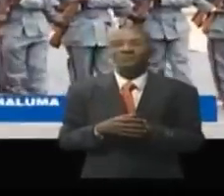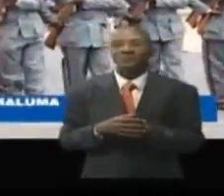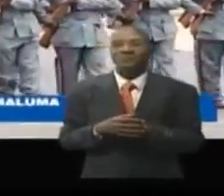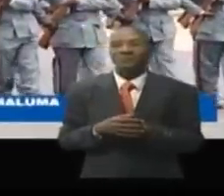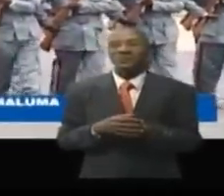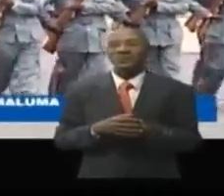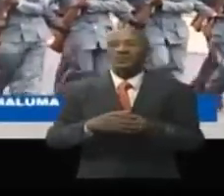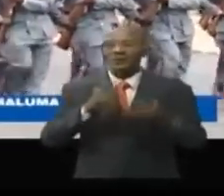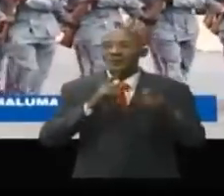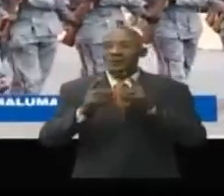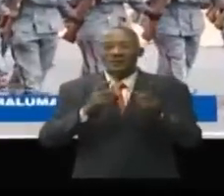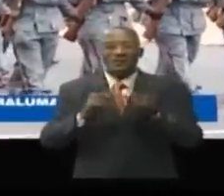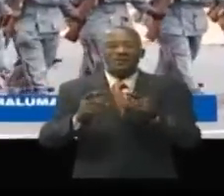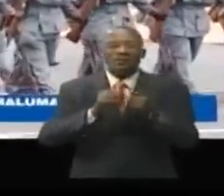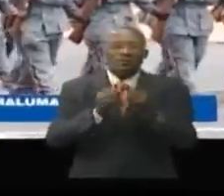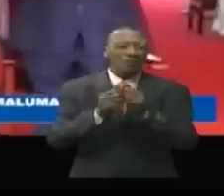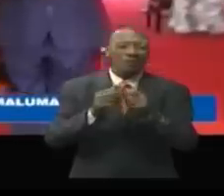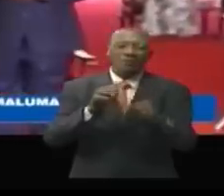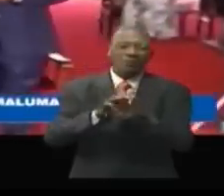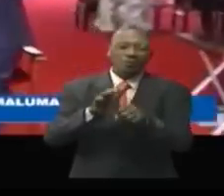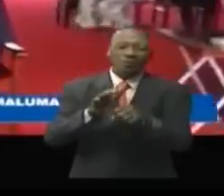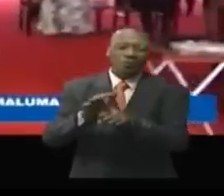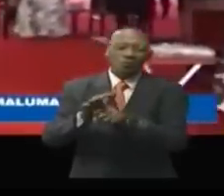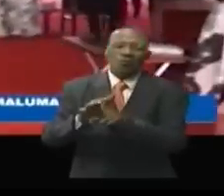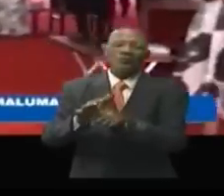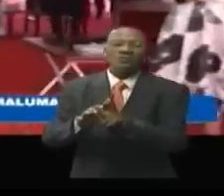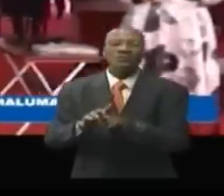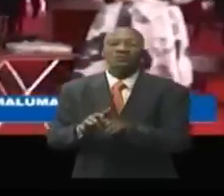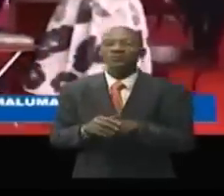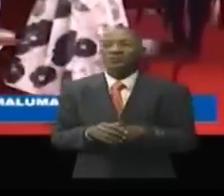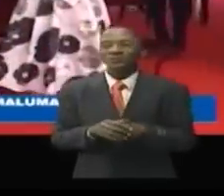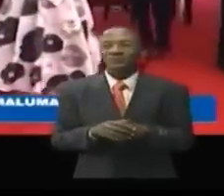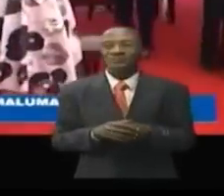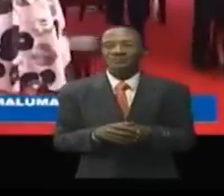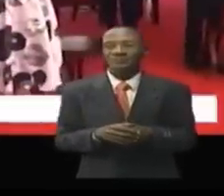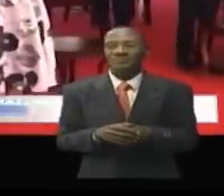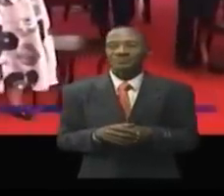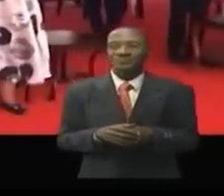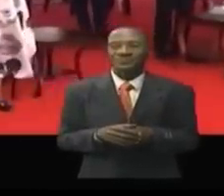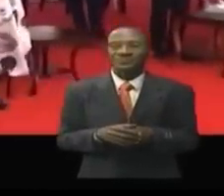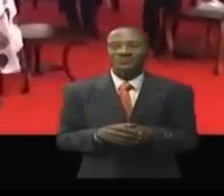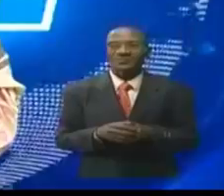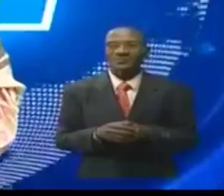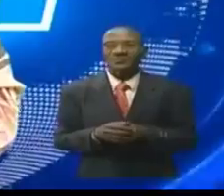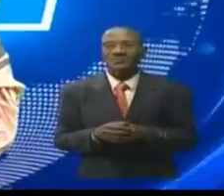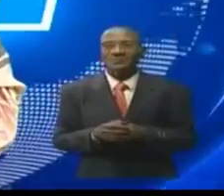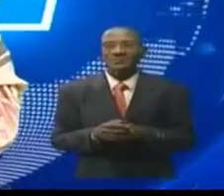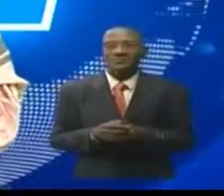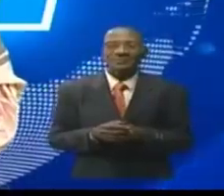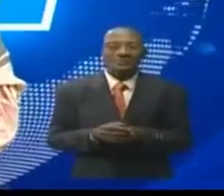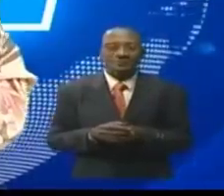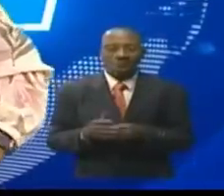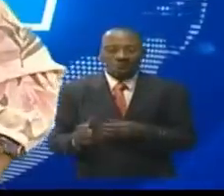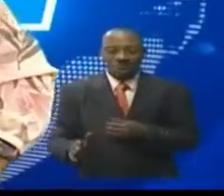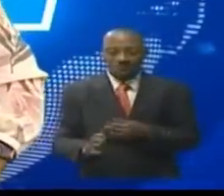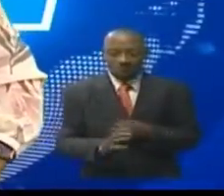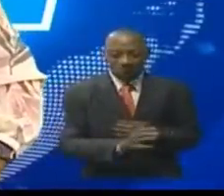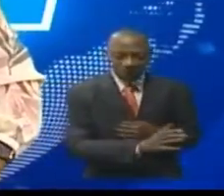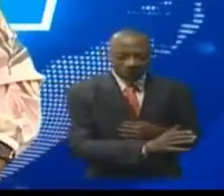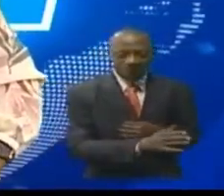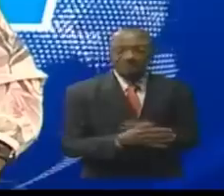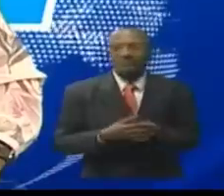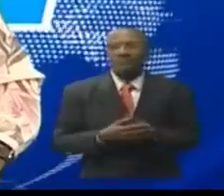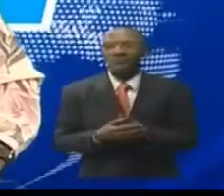à travers une synergie entre États à travers la communauté de l'Afrique de l'Est. Autre chose,